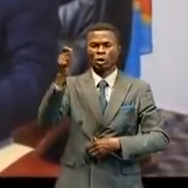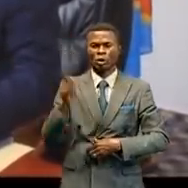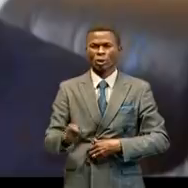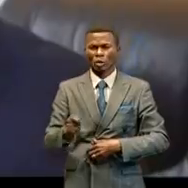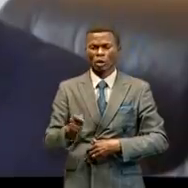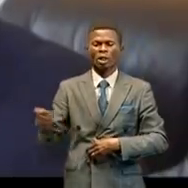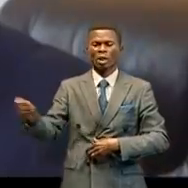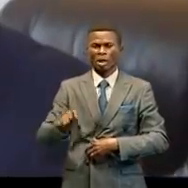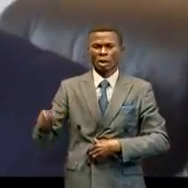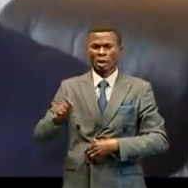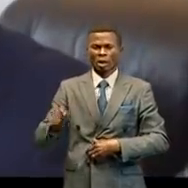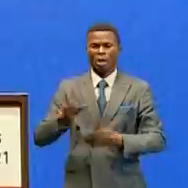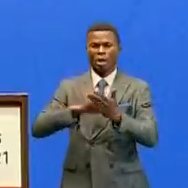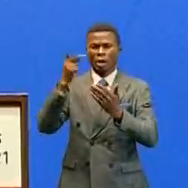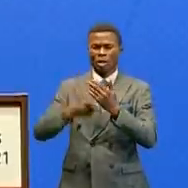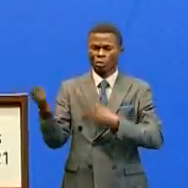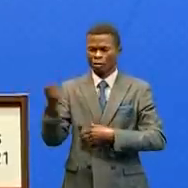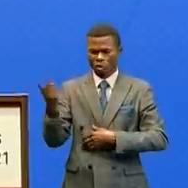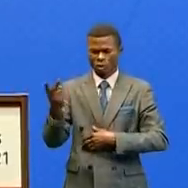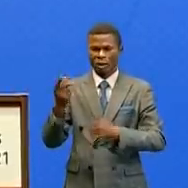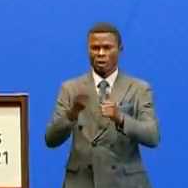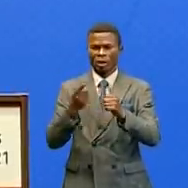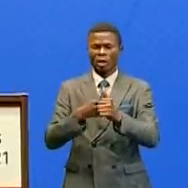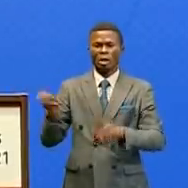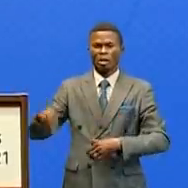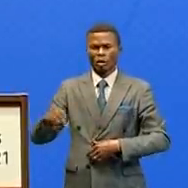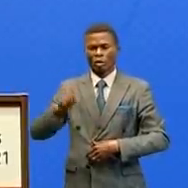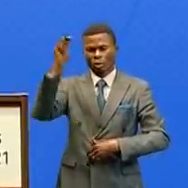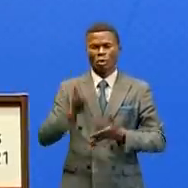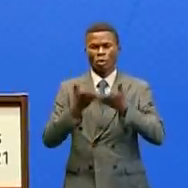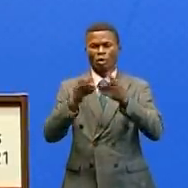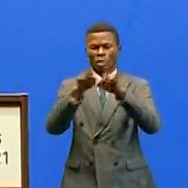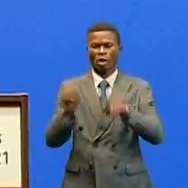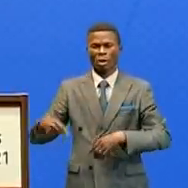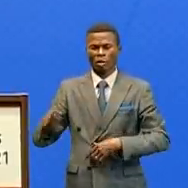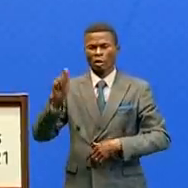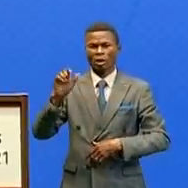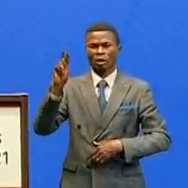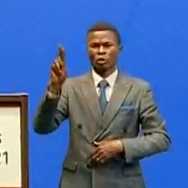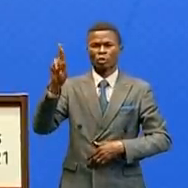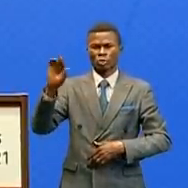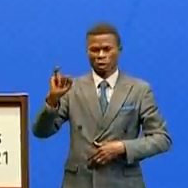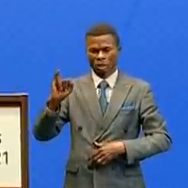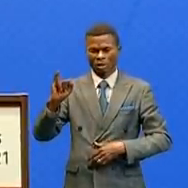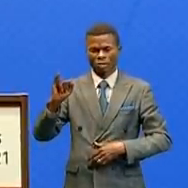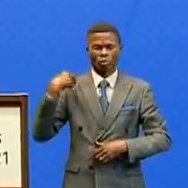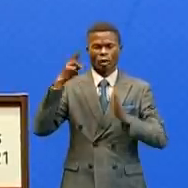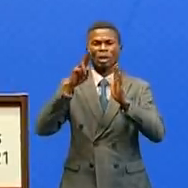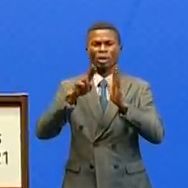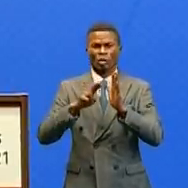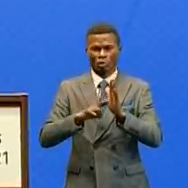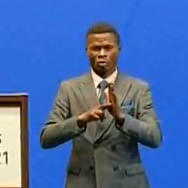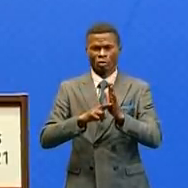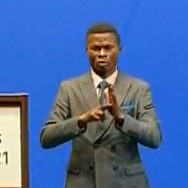la territoriale dans les provinces concernées, à savoir la province du Nord-Kivu et la province d'Ituri. Le gouvernement